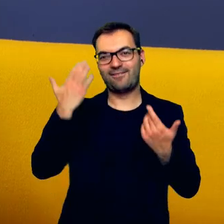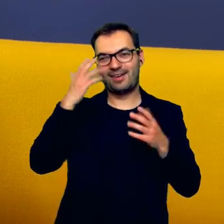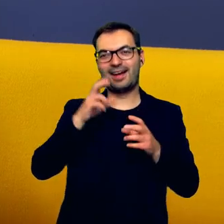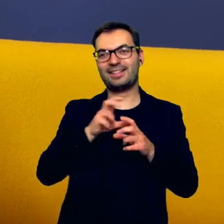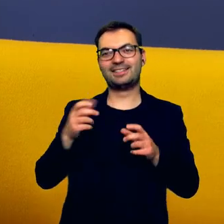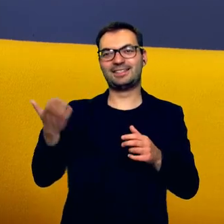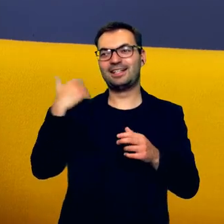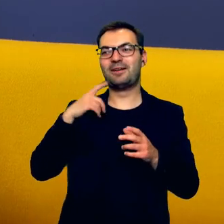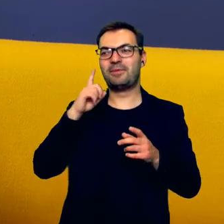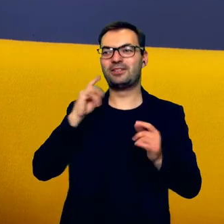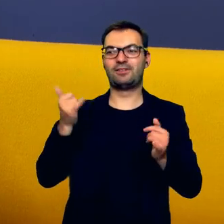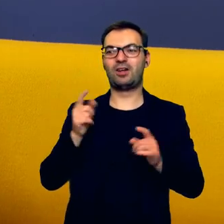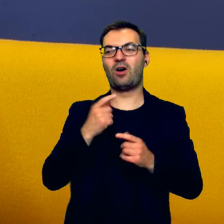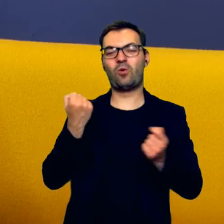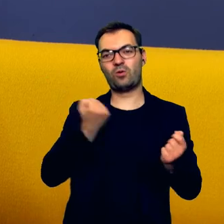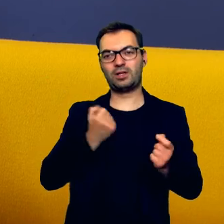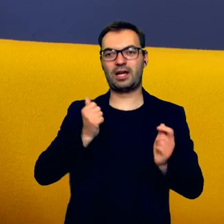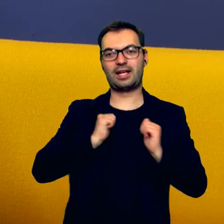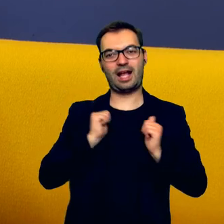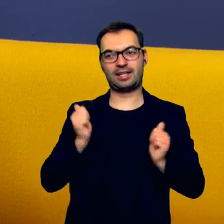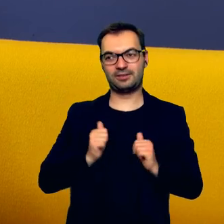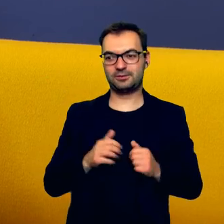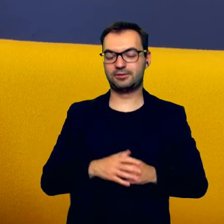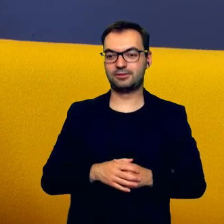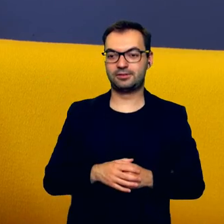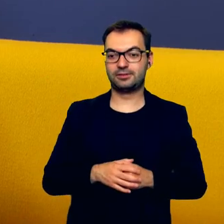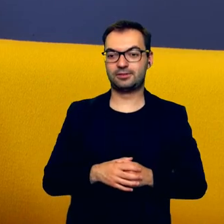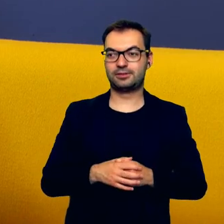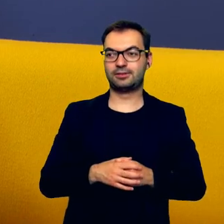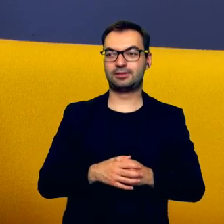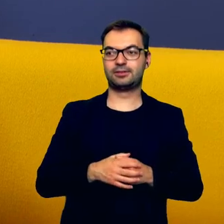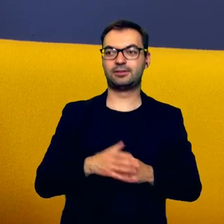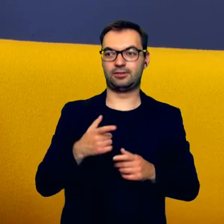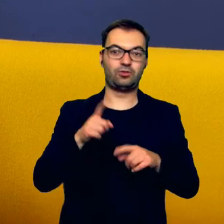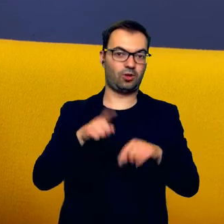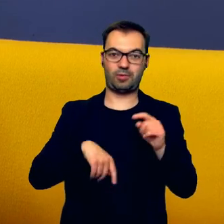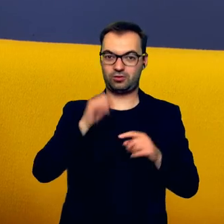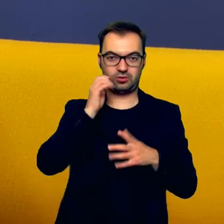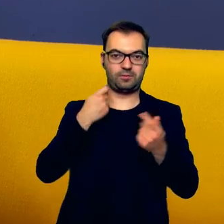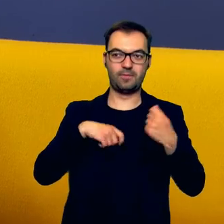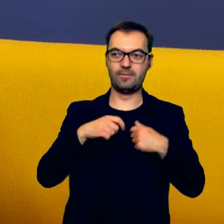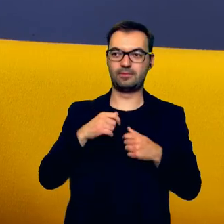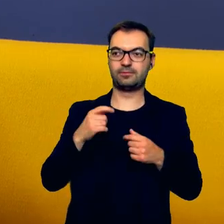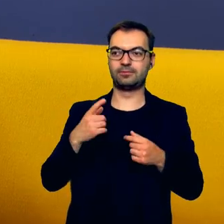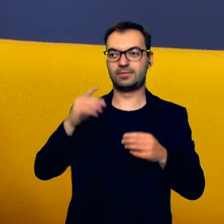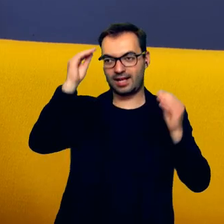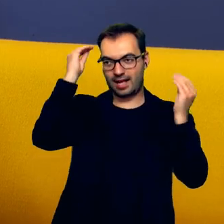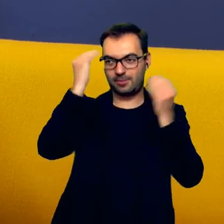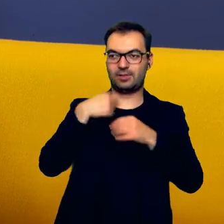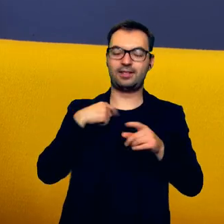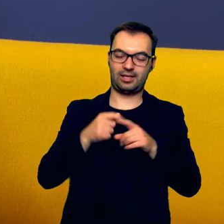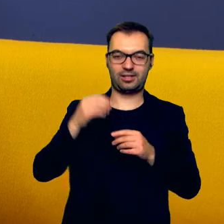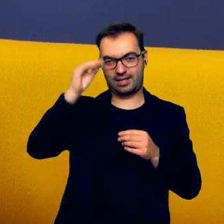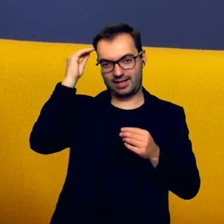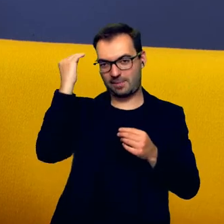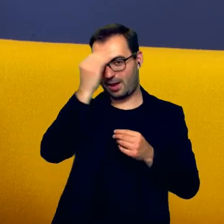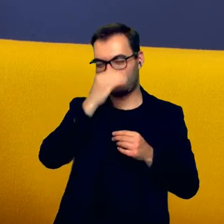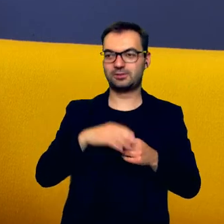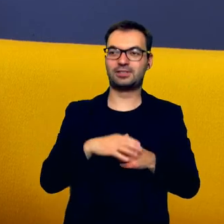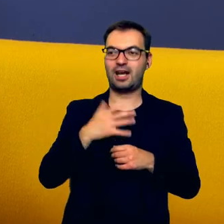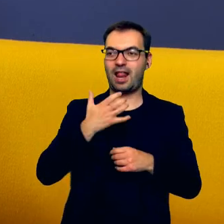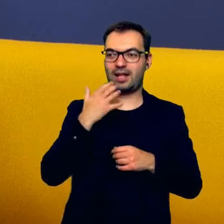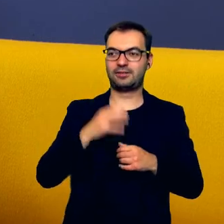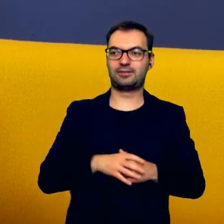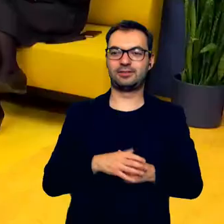tamtych czasach, kiedy mężczyźni chodzili w garniturach, kiedy wyłącznie to był strój codzienny, kiedy nosili kapelusze. Ja też noszę kapelusze zresztą